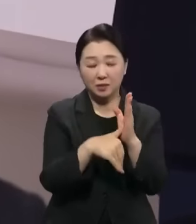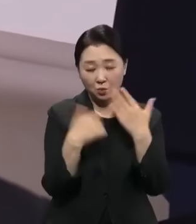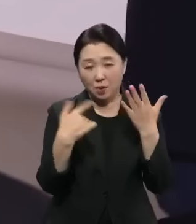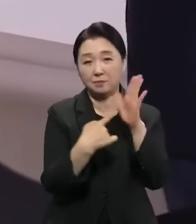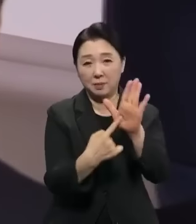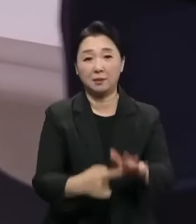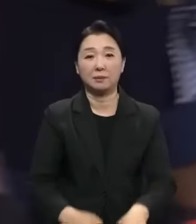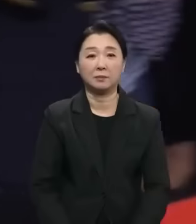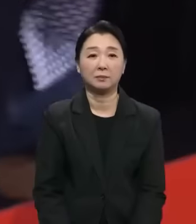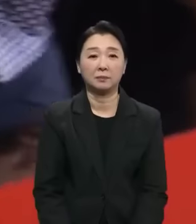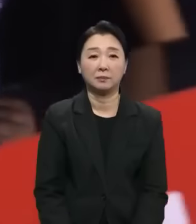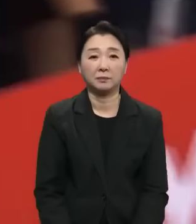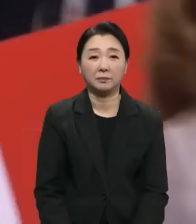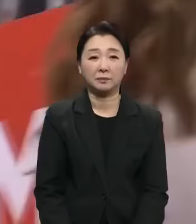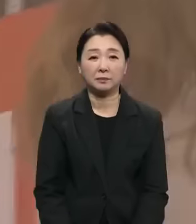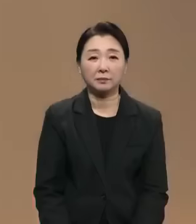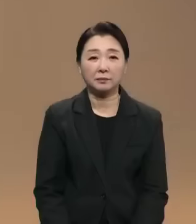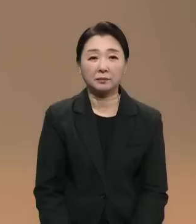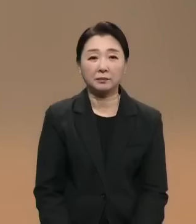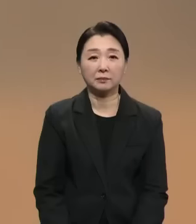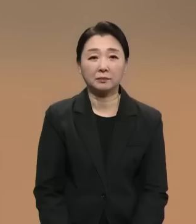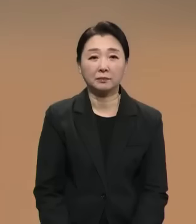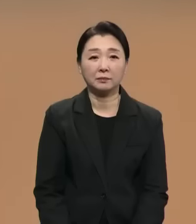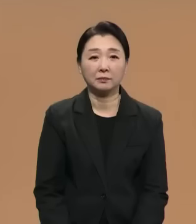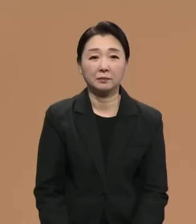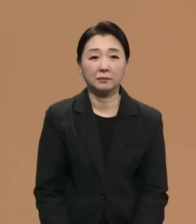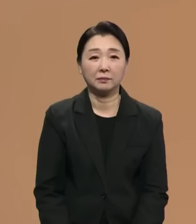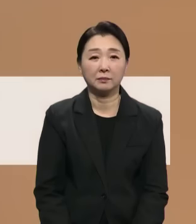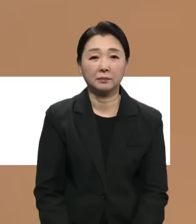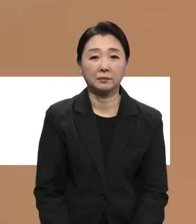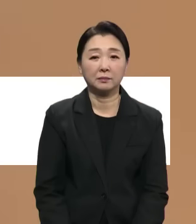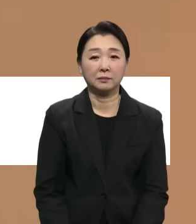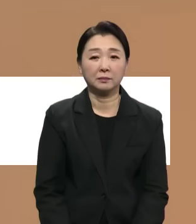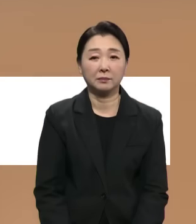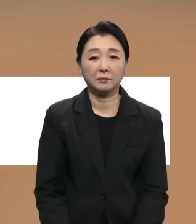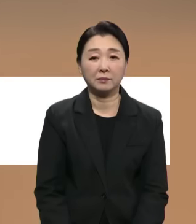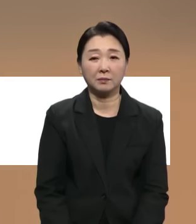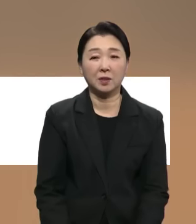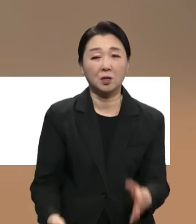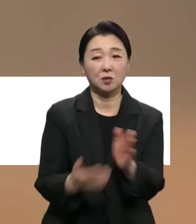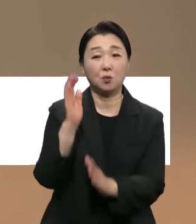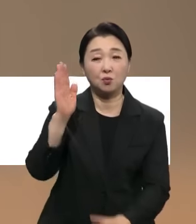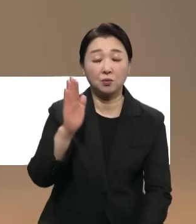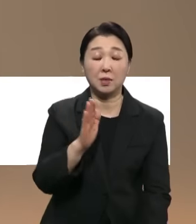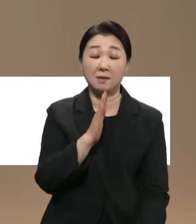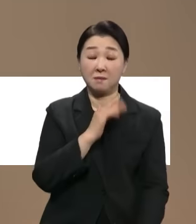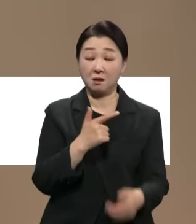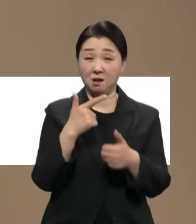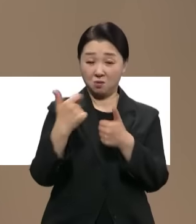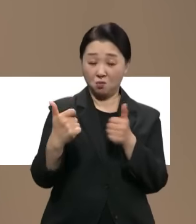나왔습니다. 직접 들어보시죠. This has been our best campaign and then I got shot.